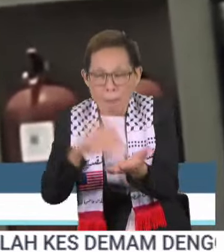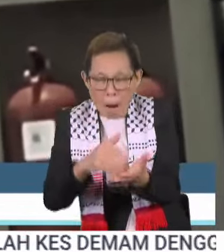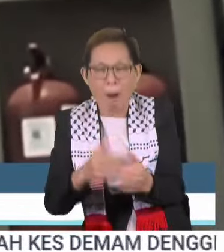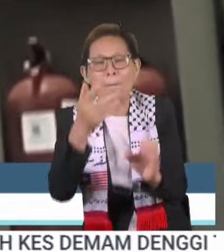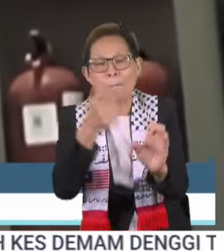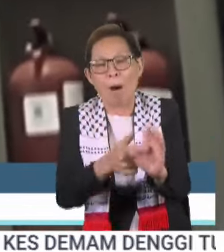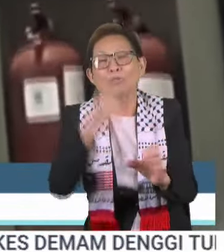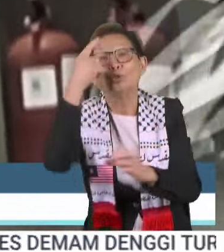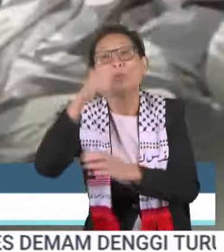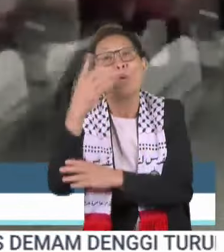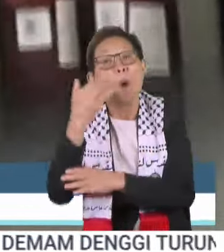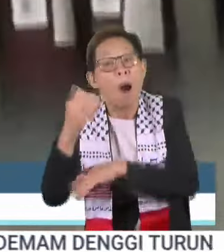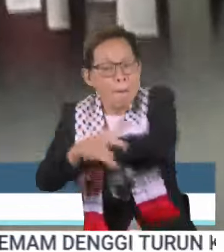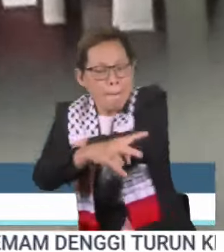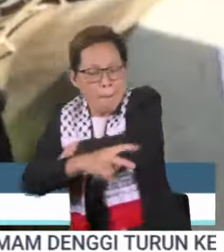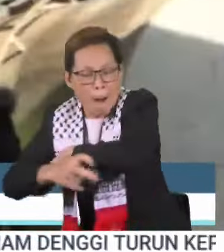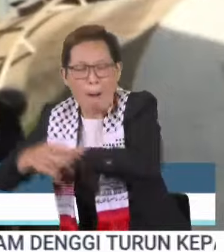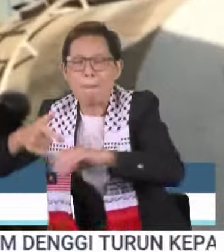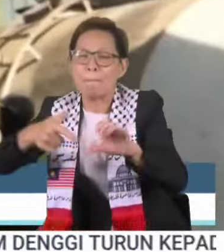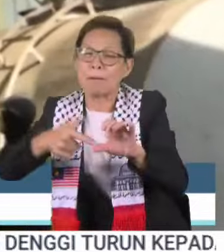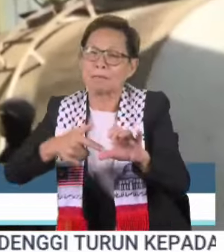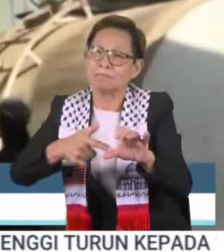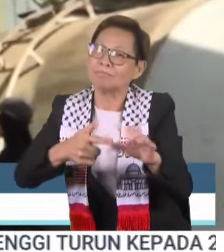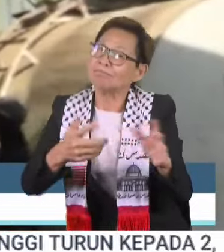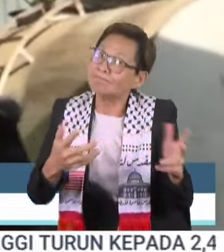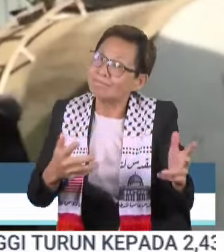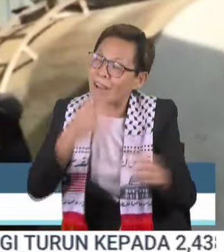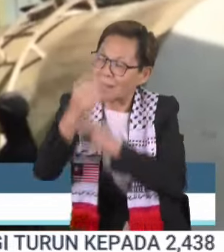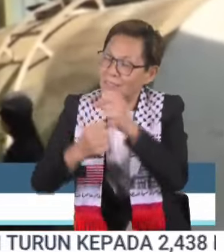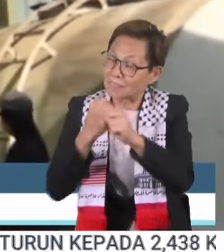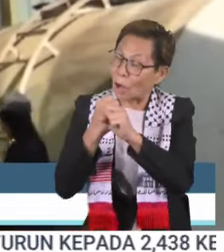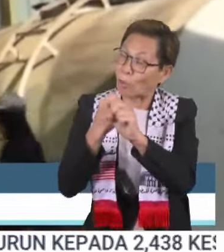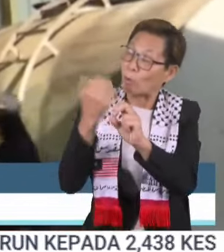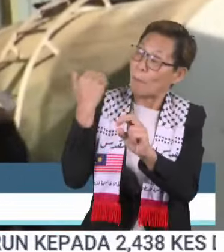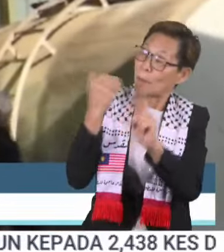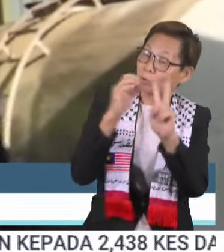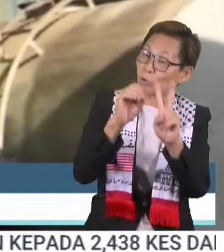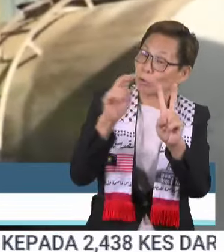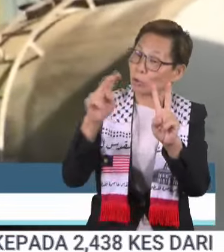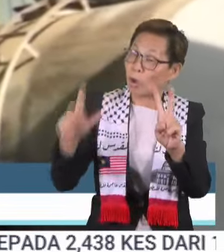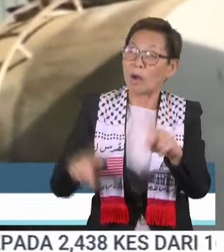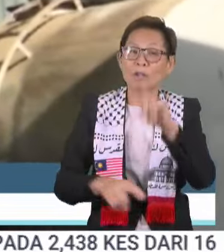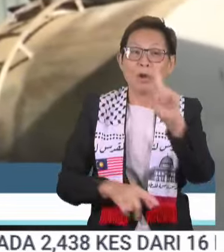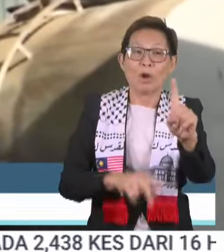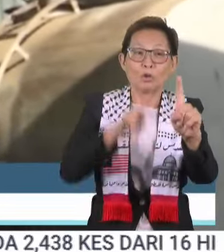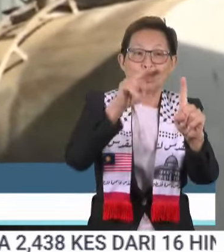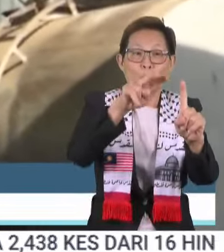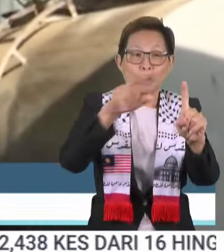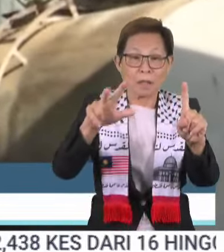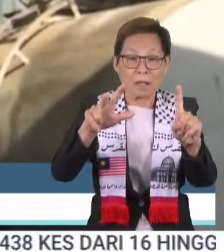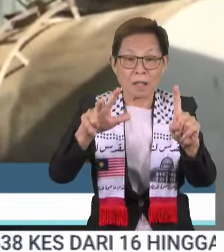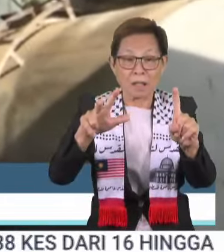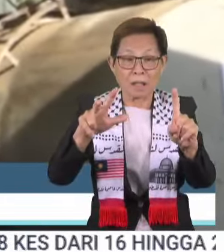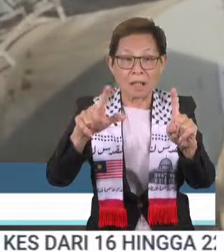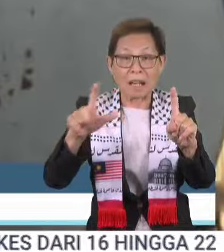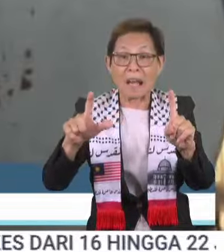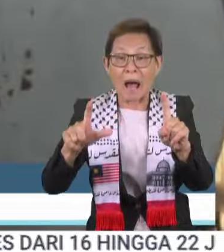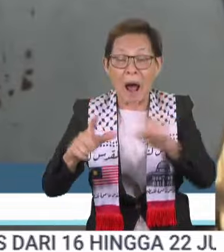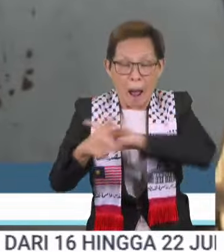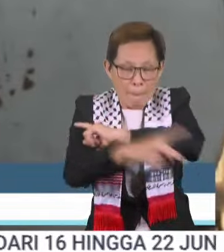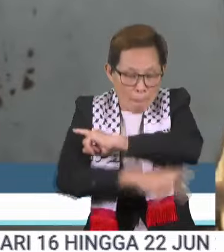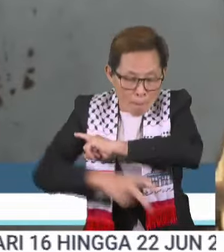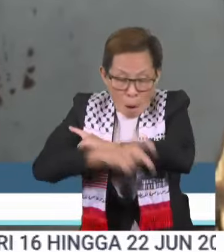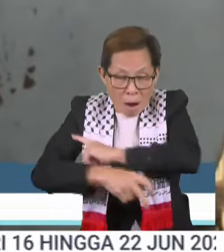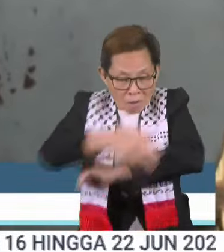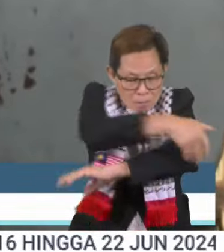dilakukan bagi merompak bahan api. Tahun lepas, 123 kes penyelundupan bahan api di